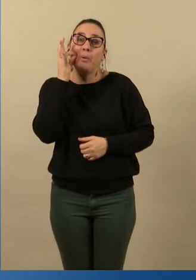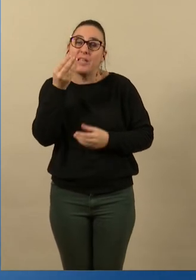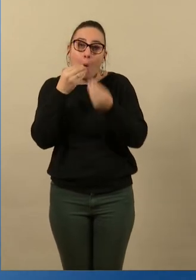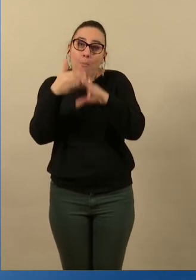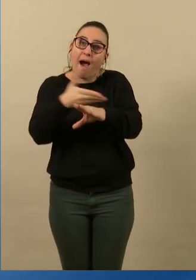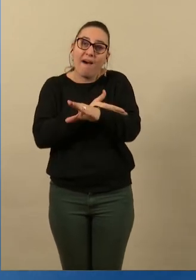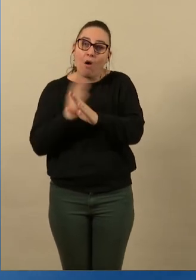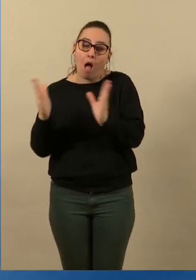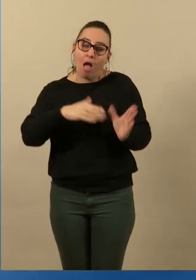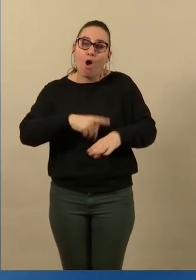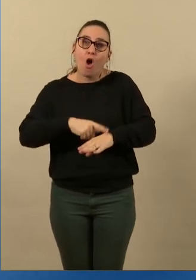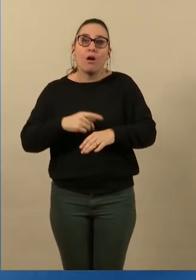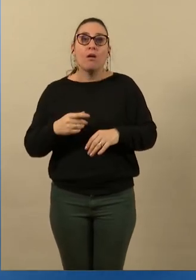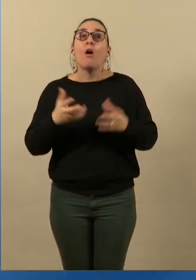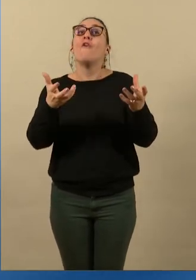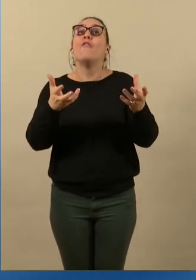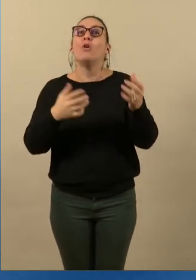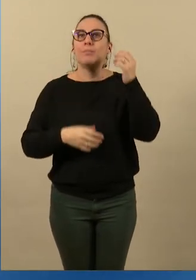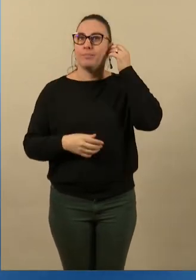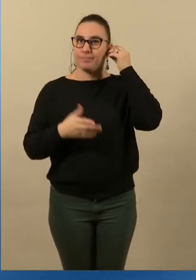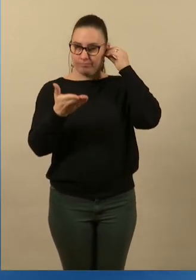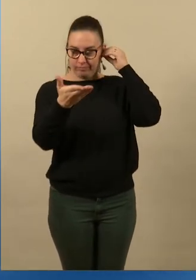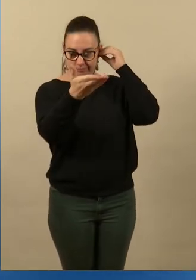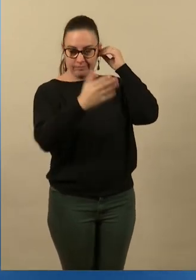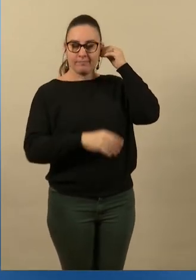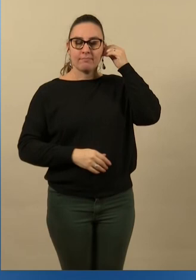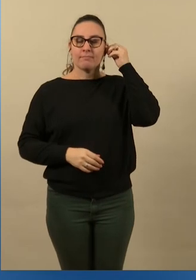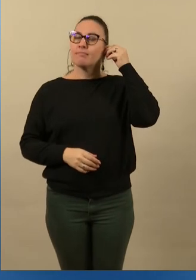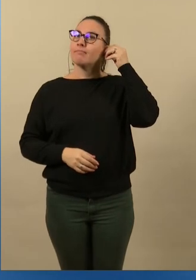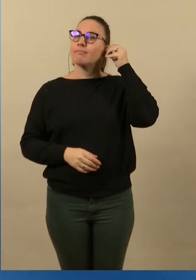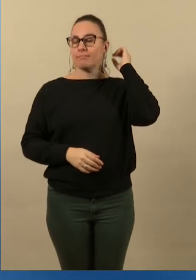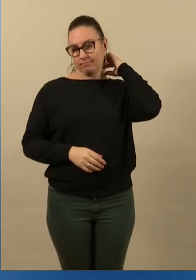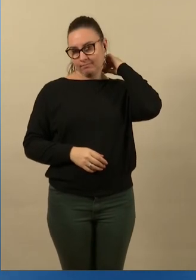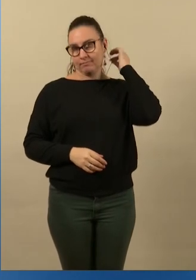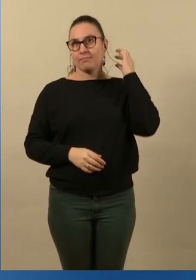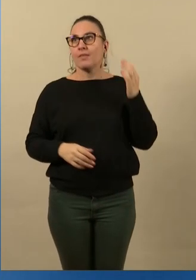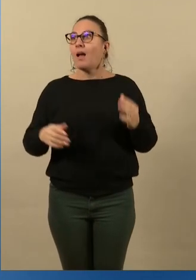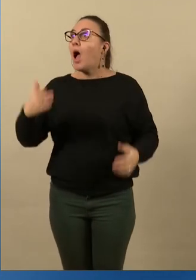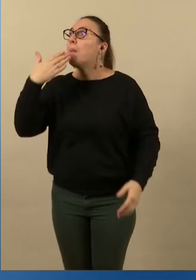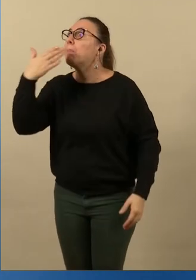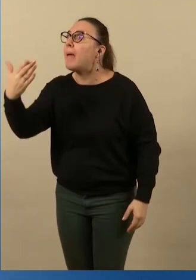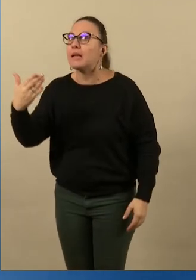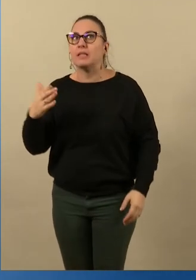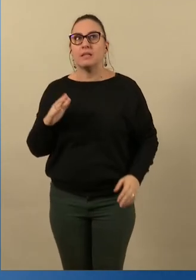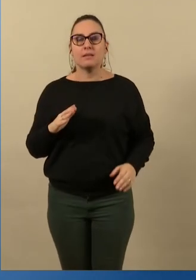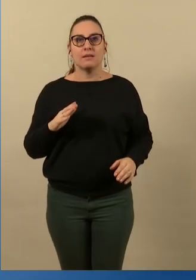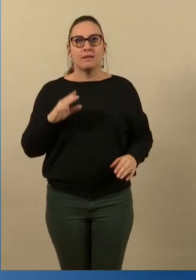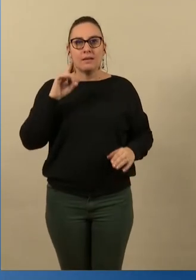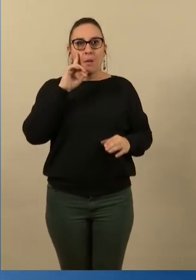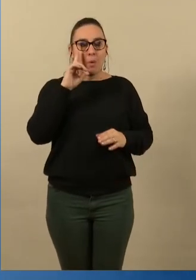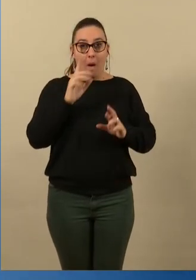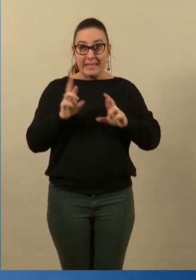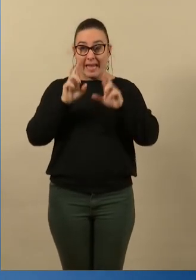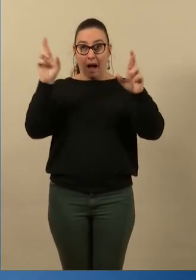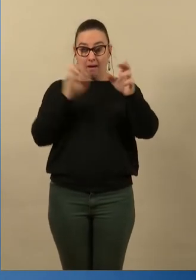parfois vous voulez reprendre la parole oui et ben je vous remercie parce que c'est suffisamment rare